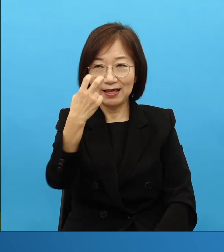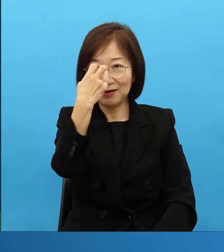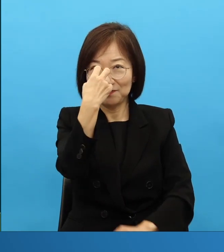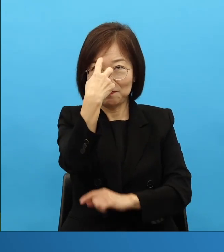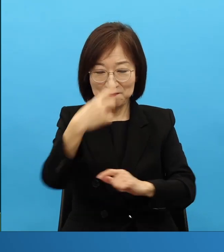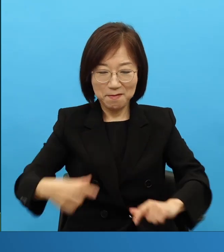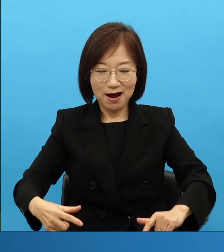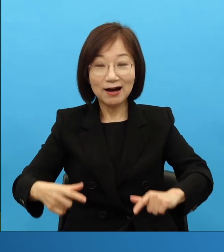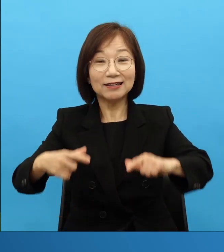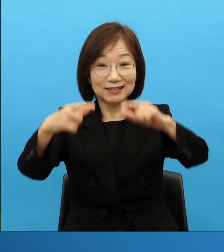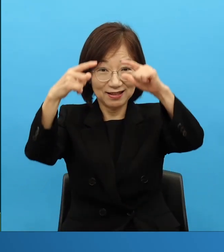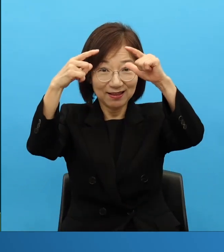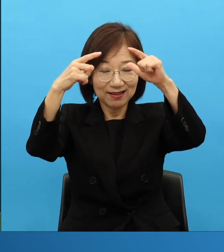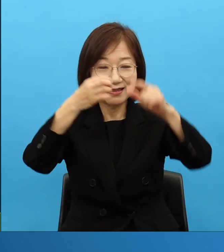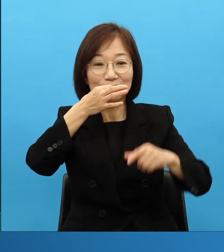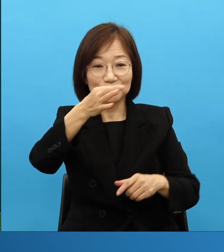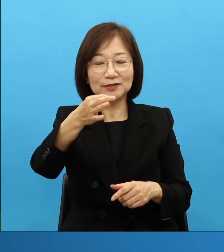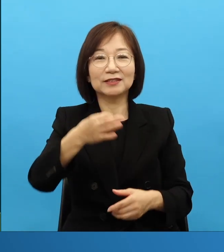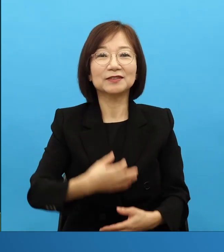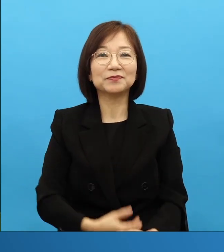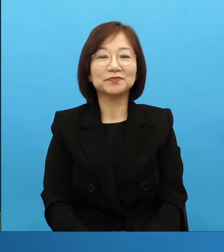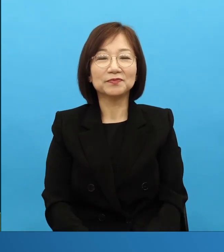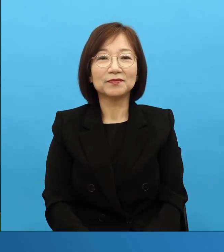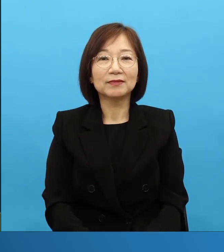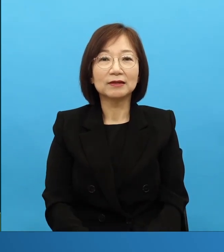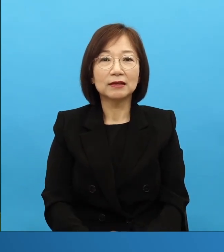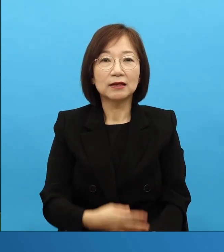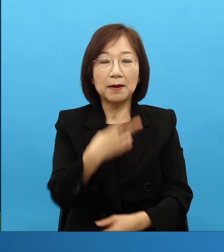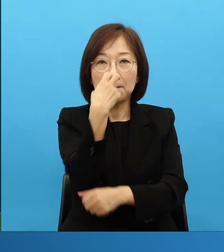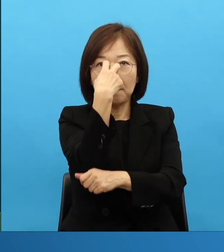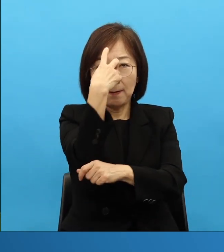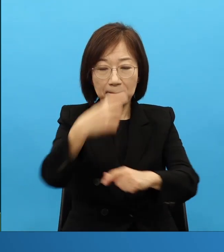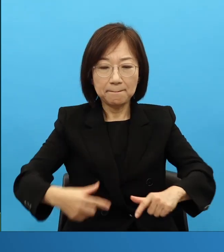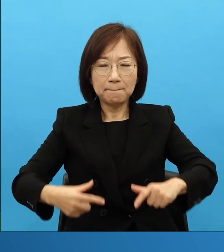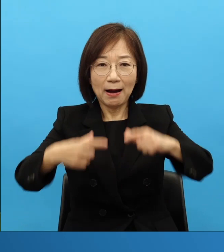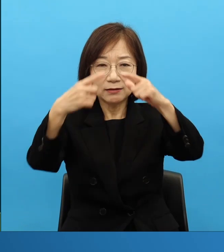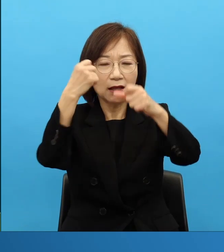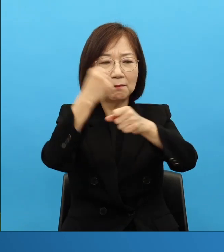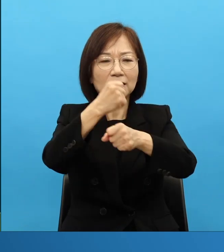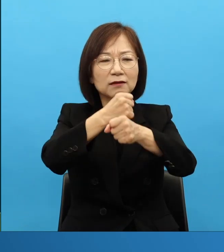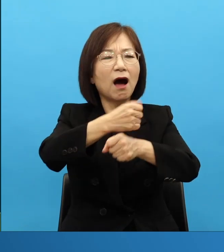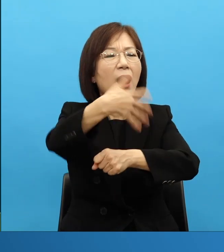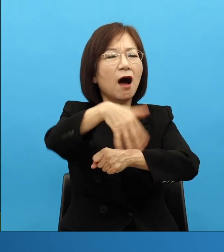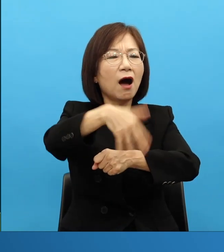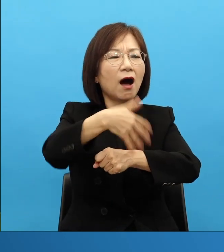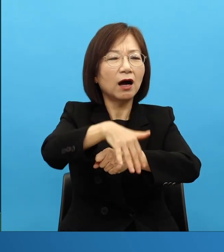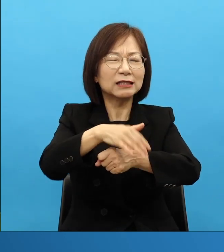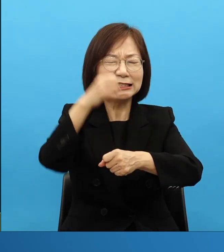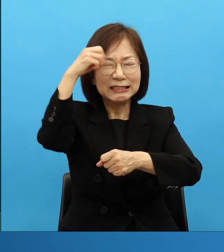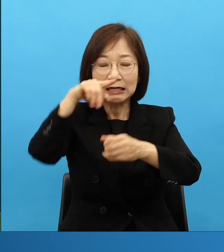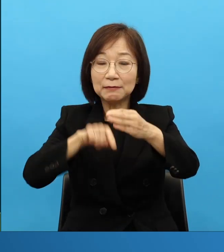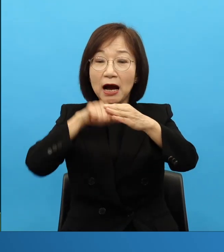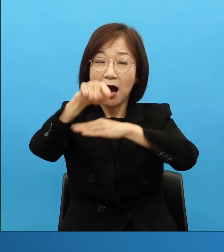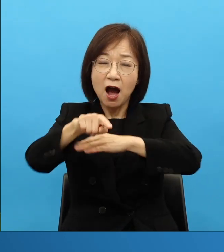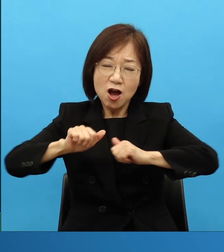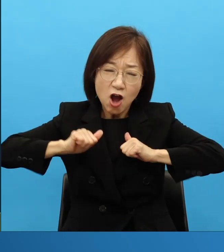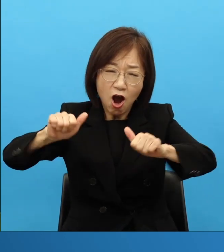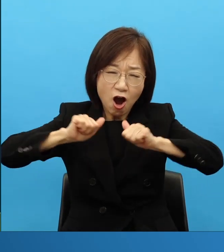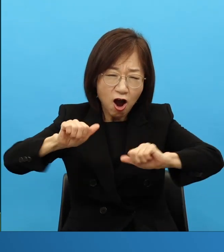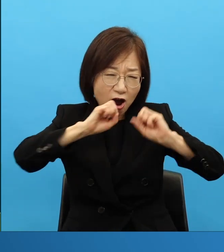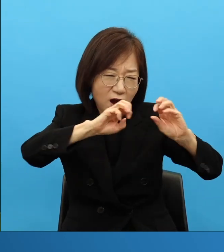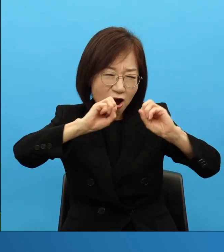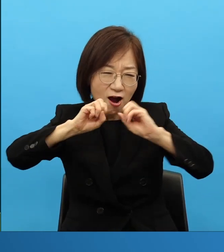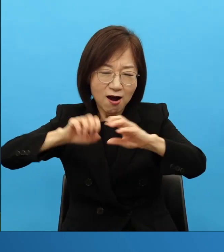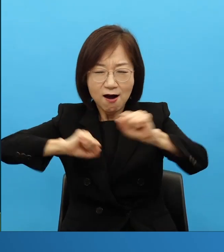되겠는데 이 망대 만드는 걸 못해요. 그냥 나가서 막 열심히 하는 겁니다. We must teach this full-scale